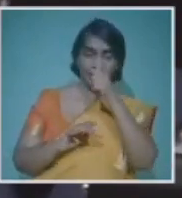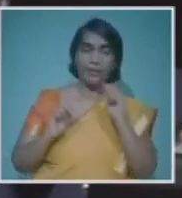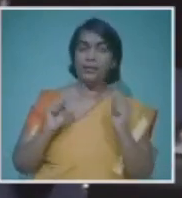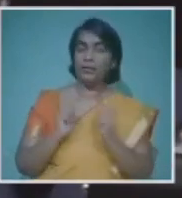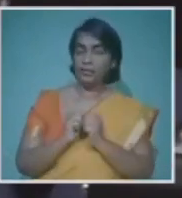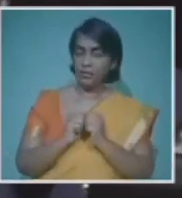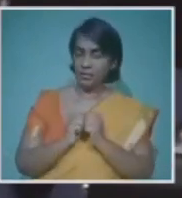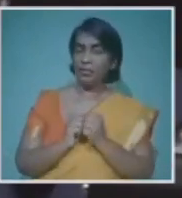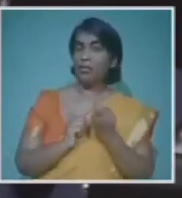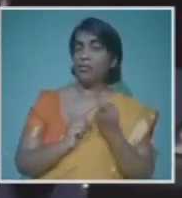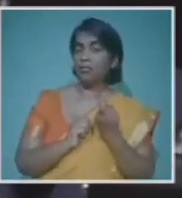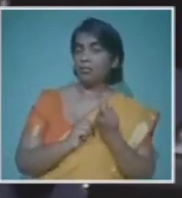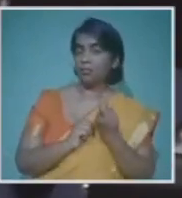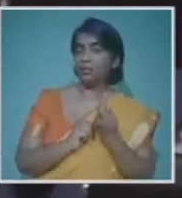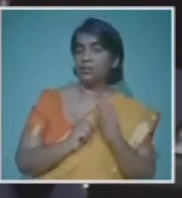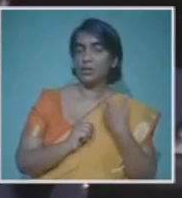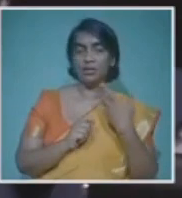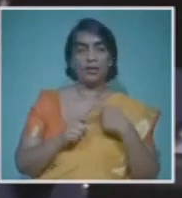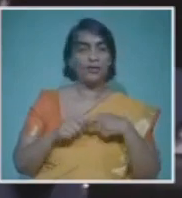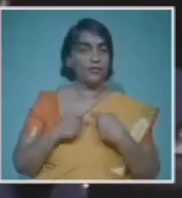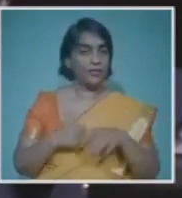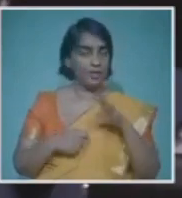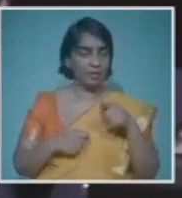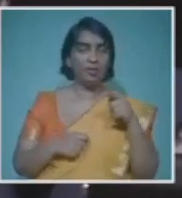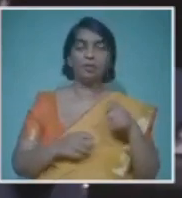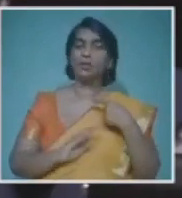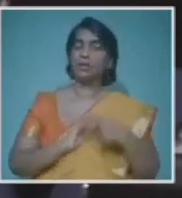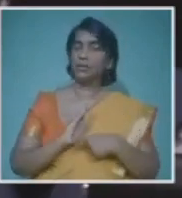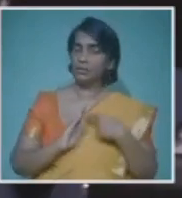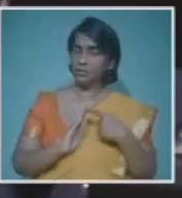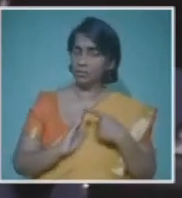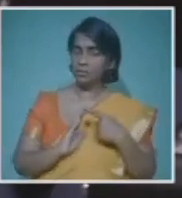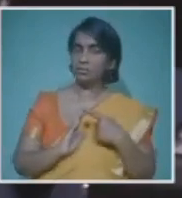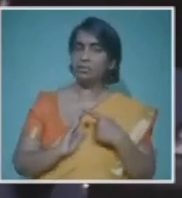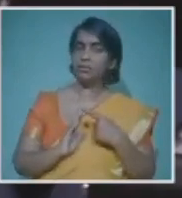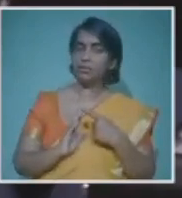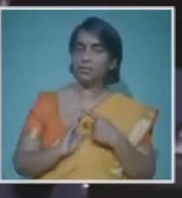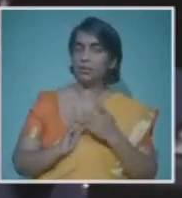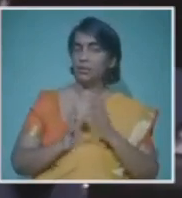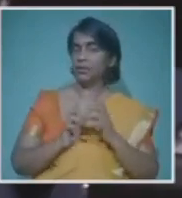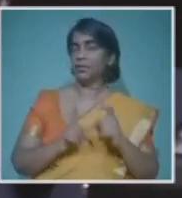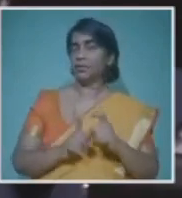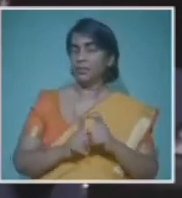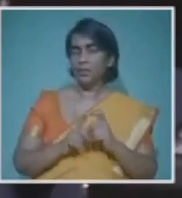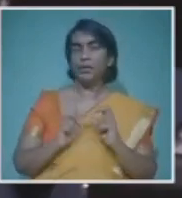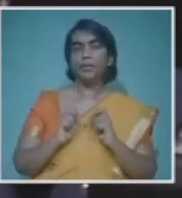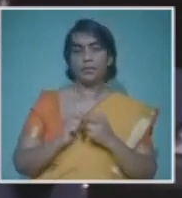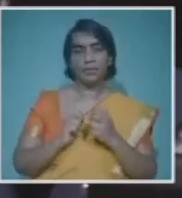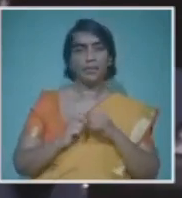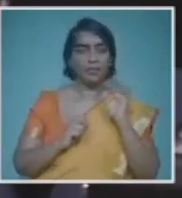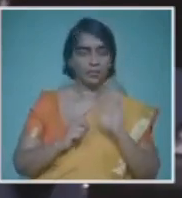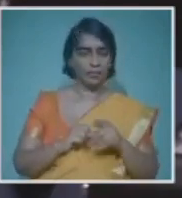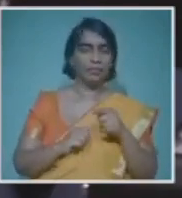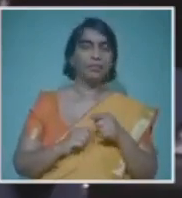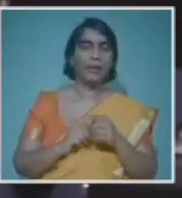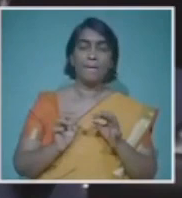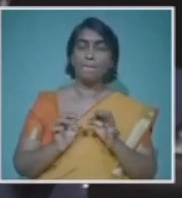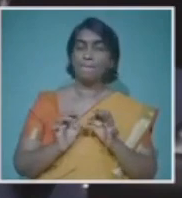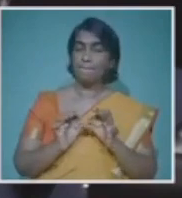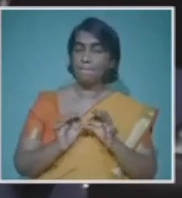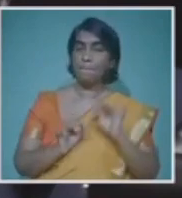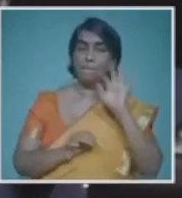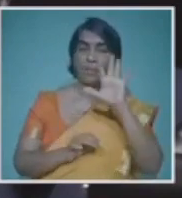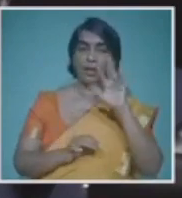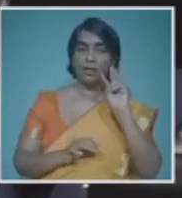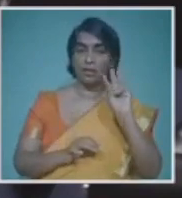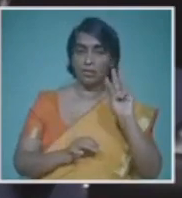and illicit trade Sri Lanka has lost staggering 53.5 billion during the past 12 years